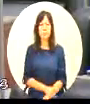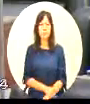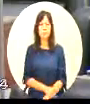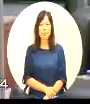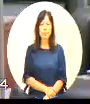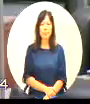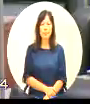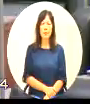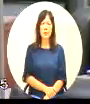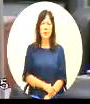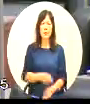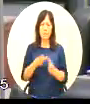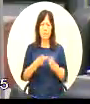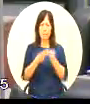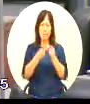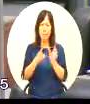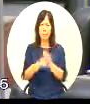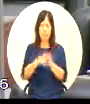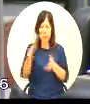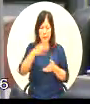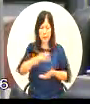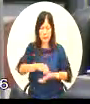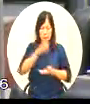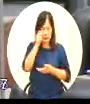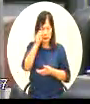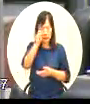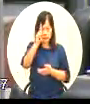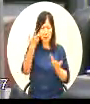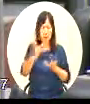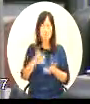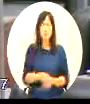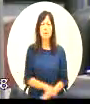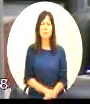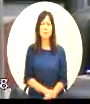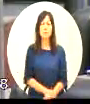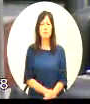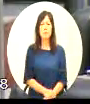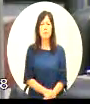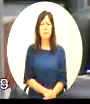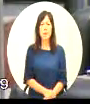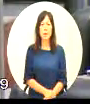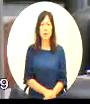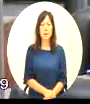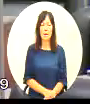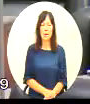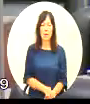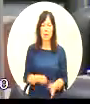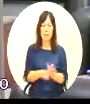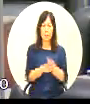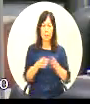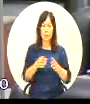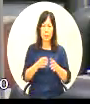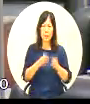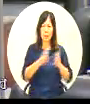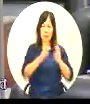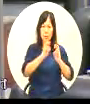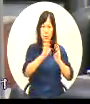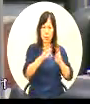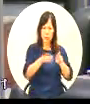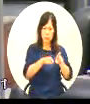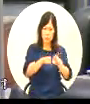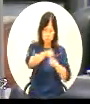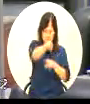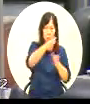那第二个我大概提醒一件事情，既然我们要延伸这个高雄的捷